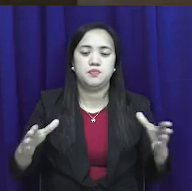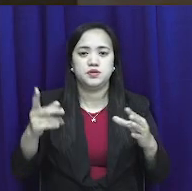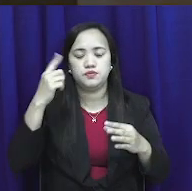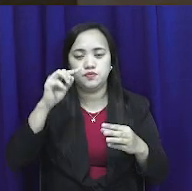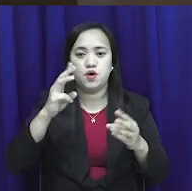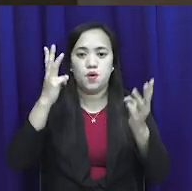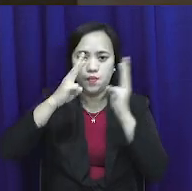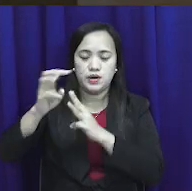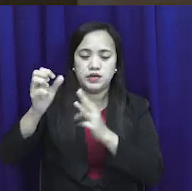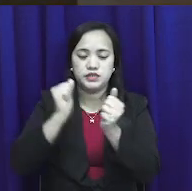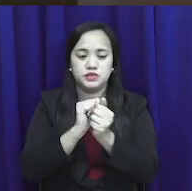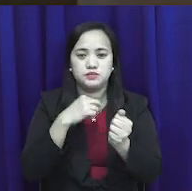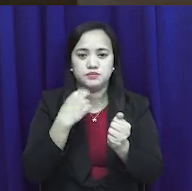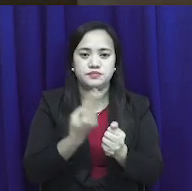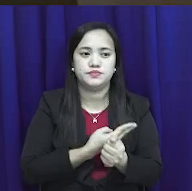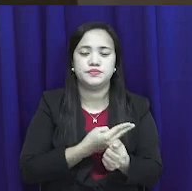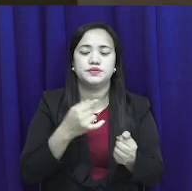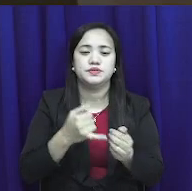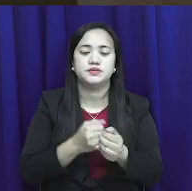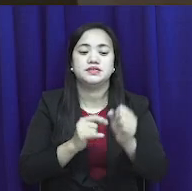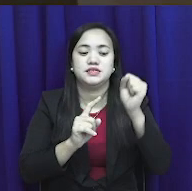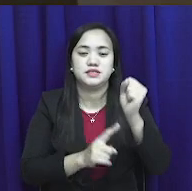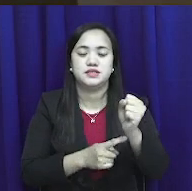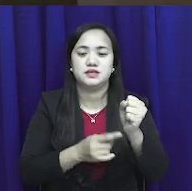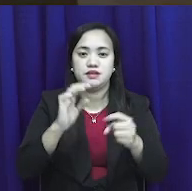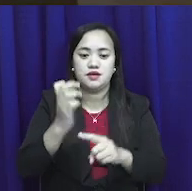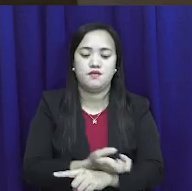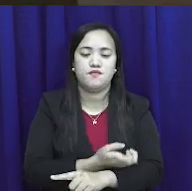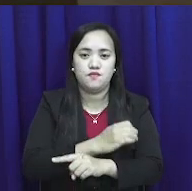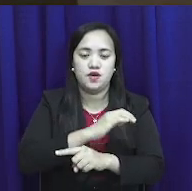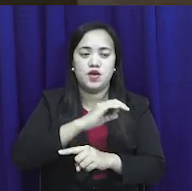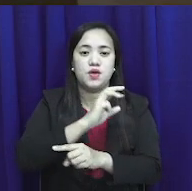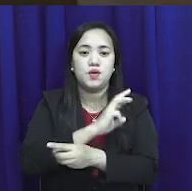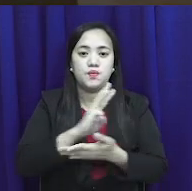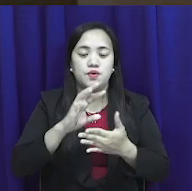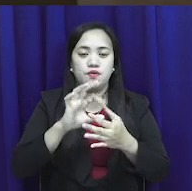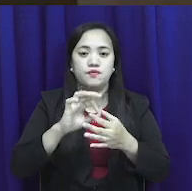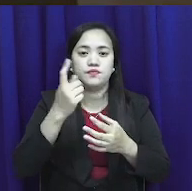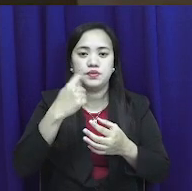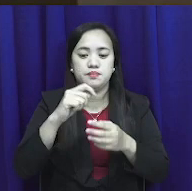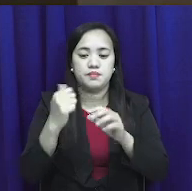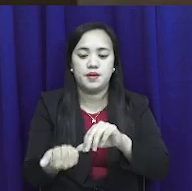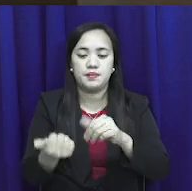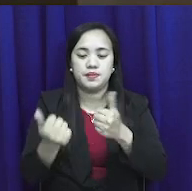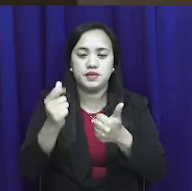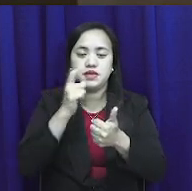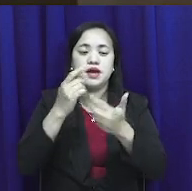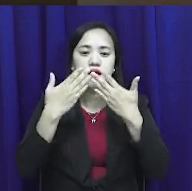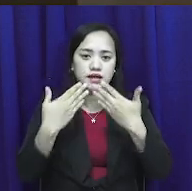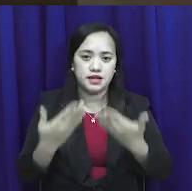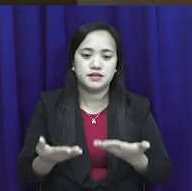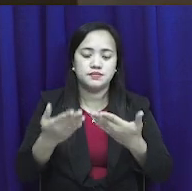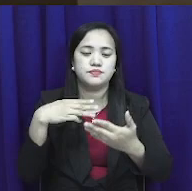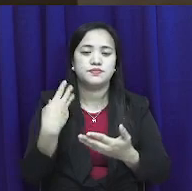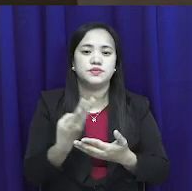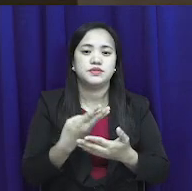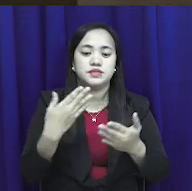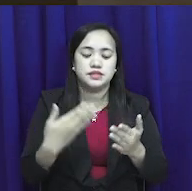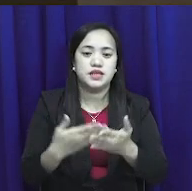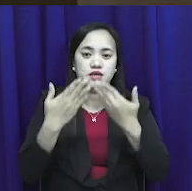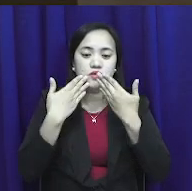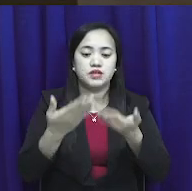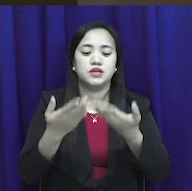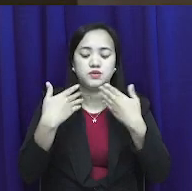niyo on the kick start episode every week ng the Baptist launch All right Muli ay maraming salamat din po sa mga